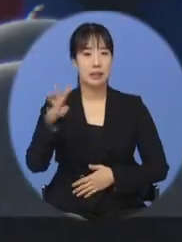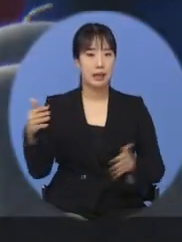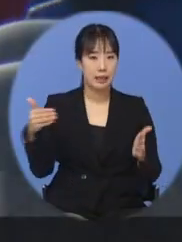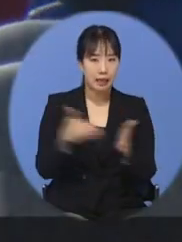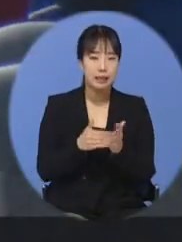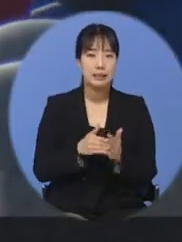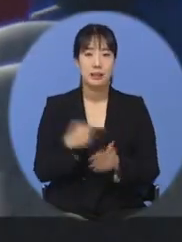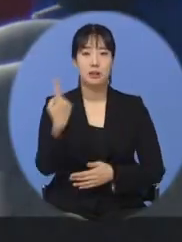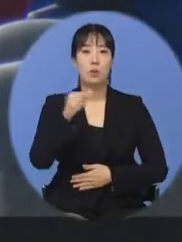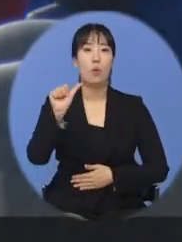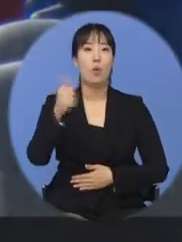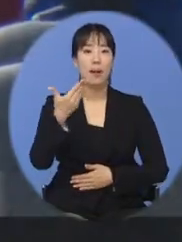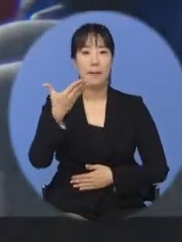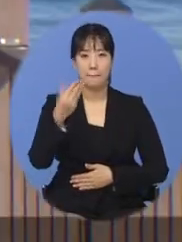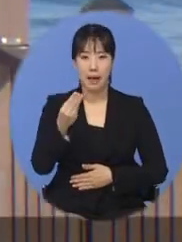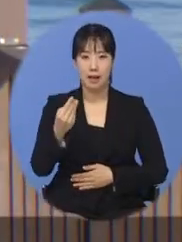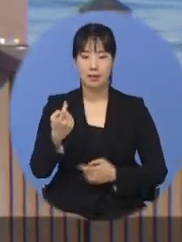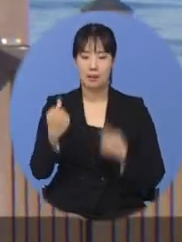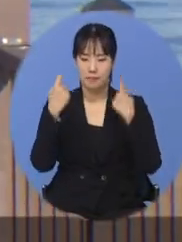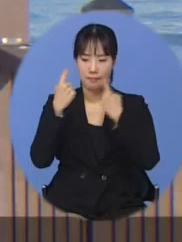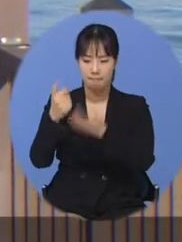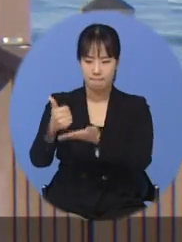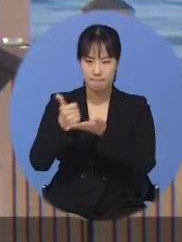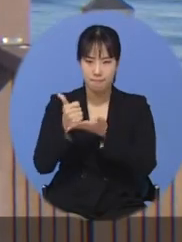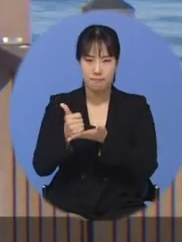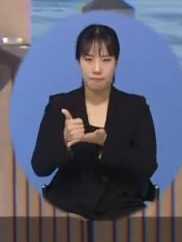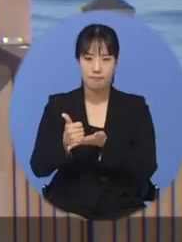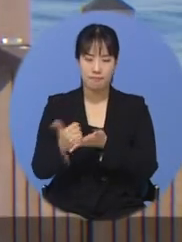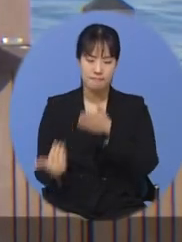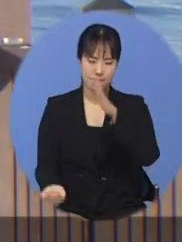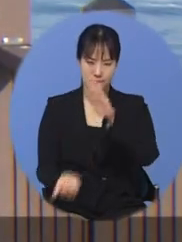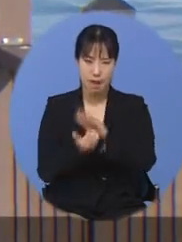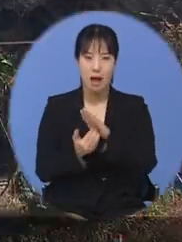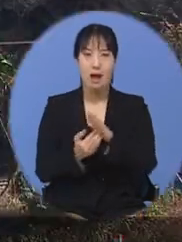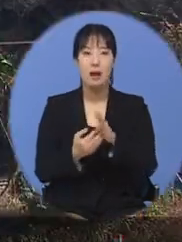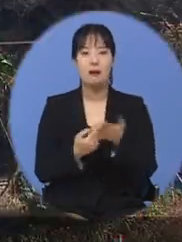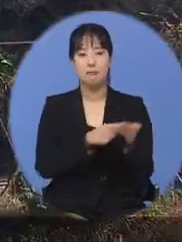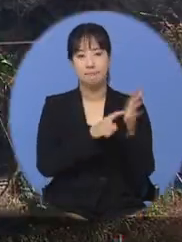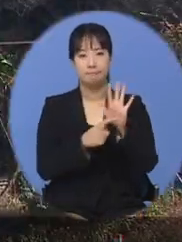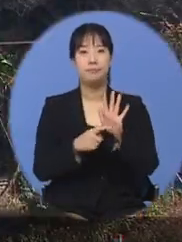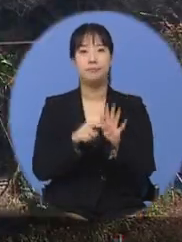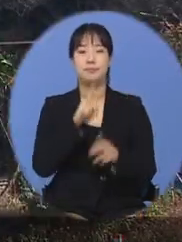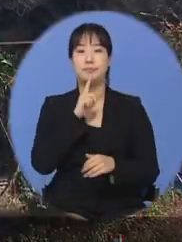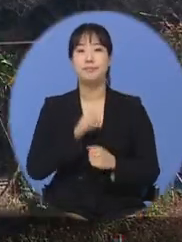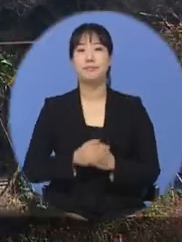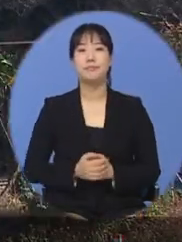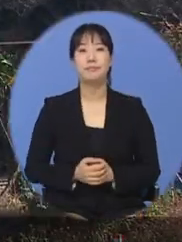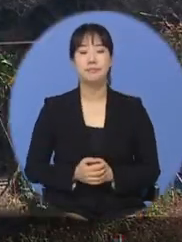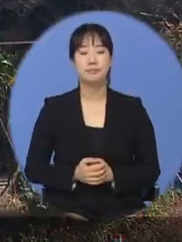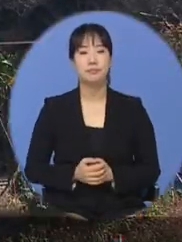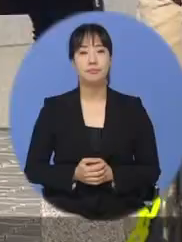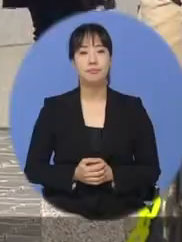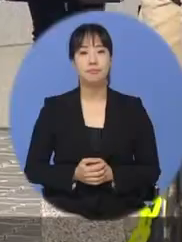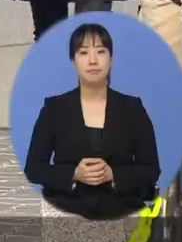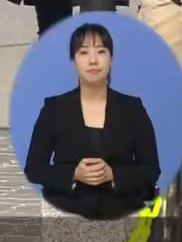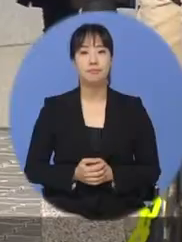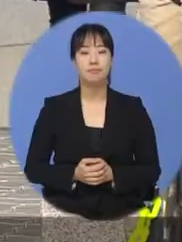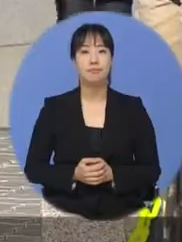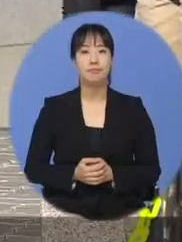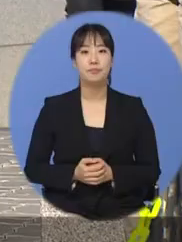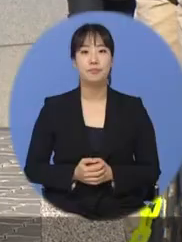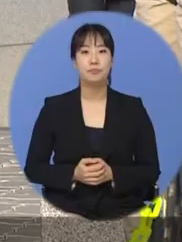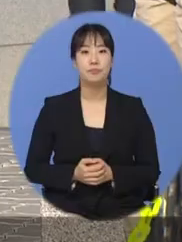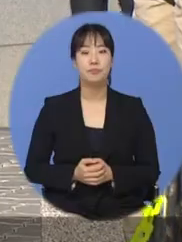2024년까지 1,500만 명 이상이 방문하는 관광 도시로 발돋움하겠다고 밝혔습니다. KBS 뉴스